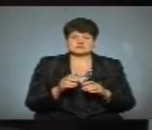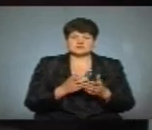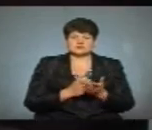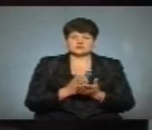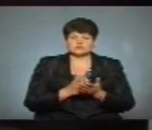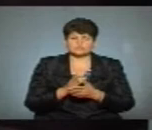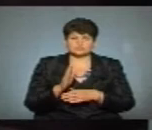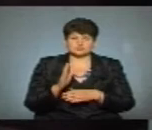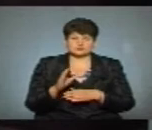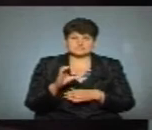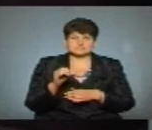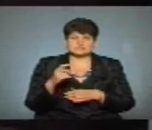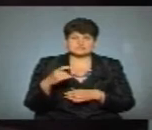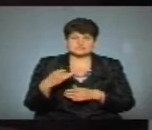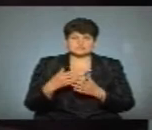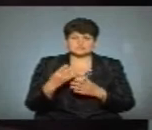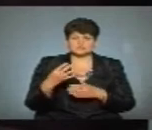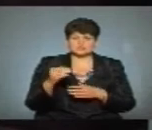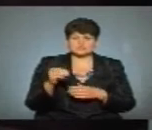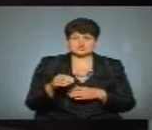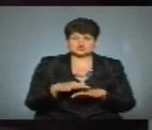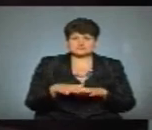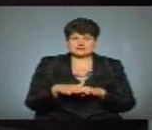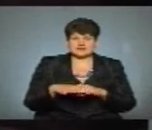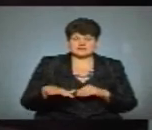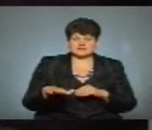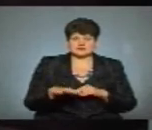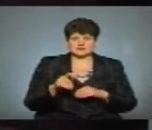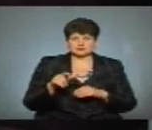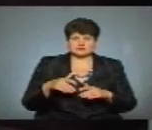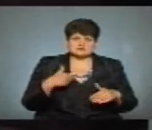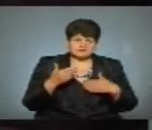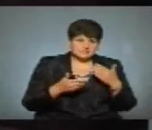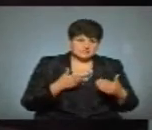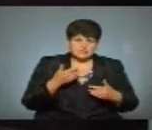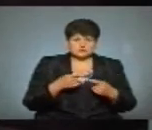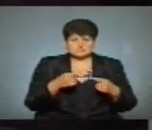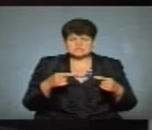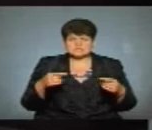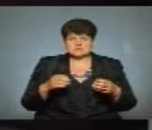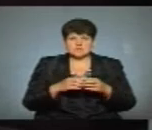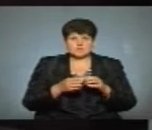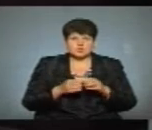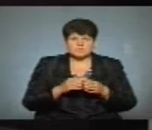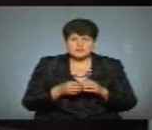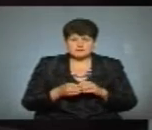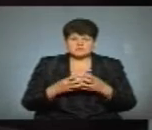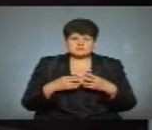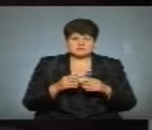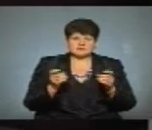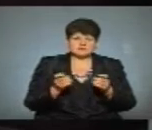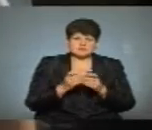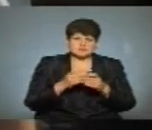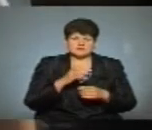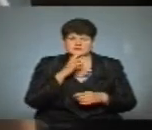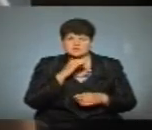обслуговувати близько 40 тисяч населення. Люди звертаються з різними проблемами, від сімейних скандалів до